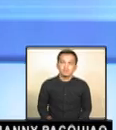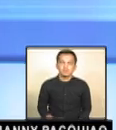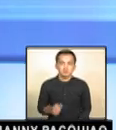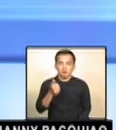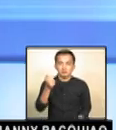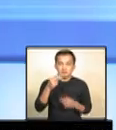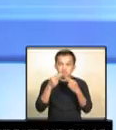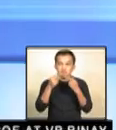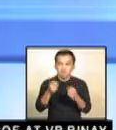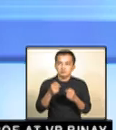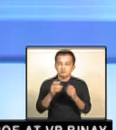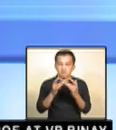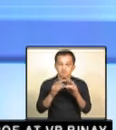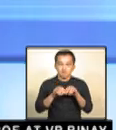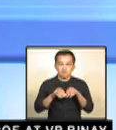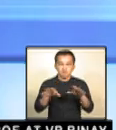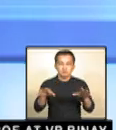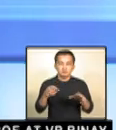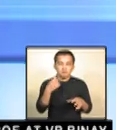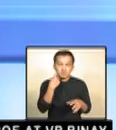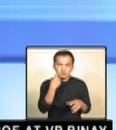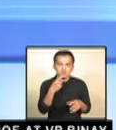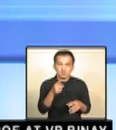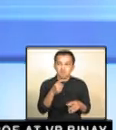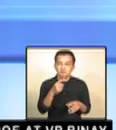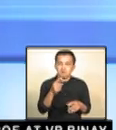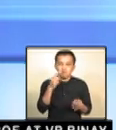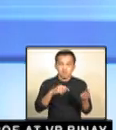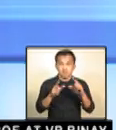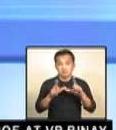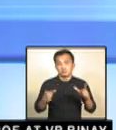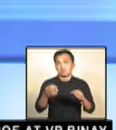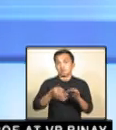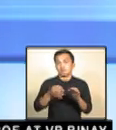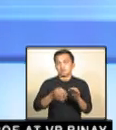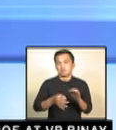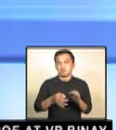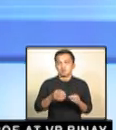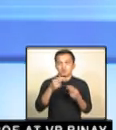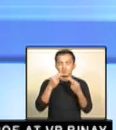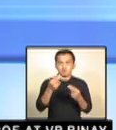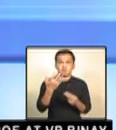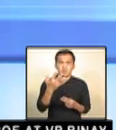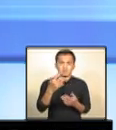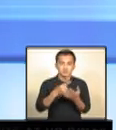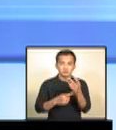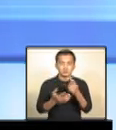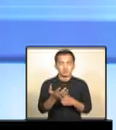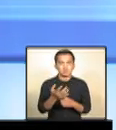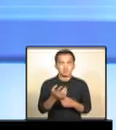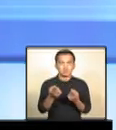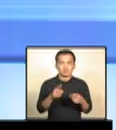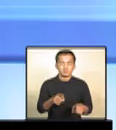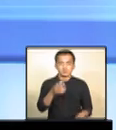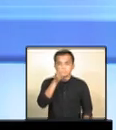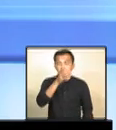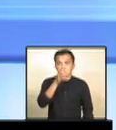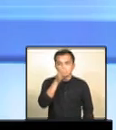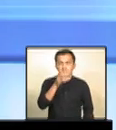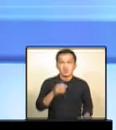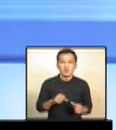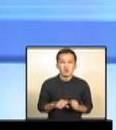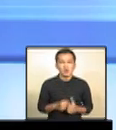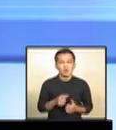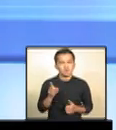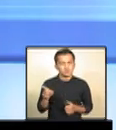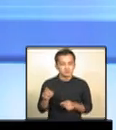Sa ibang balita, naging trending topic kamakailan ang mga sign language interpreter sa News 5 debate na ginanap sa Cebu. Paano nga ba